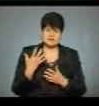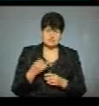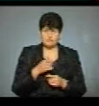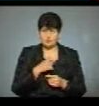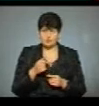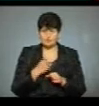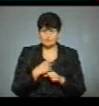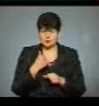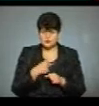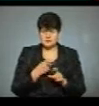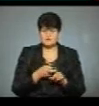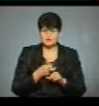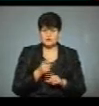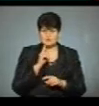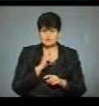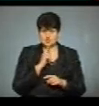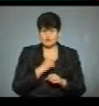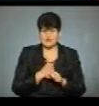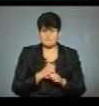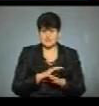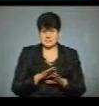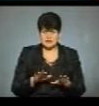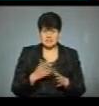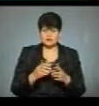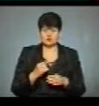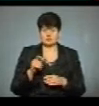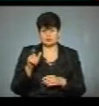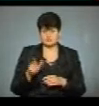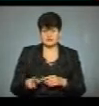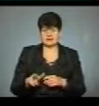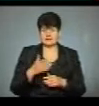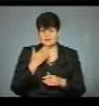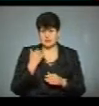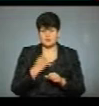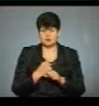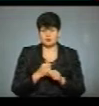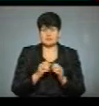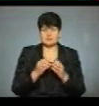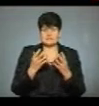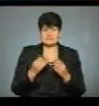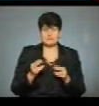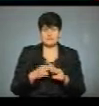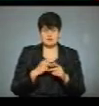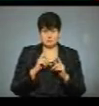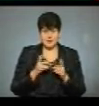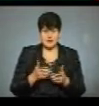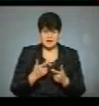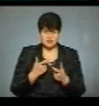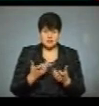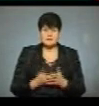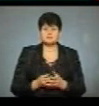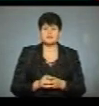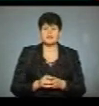робочого року внаслідок тимчасової непрацездатності, якщо робітник відсутній на роботі понад 10 днів без попередження. У новому